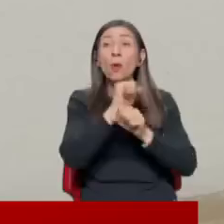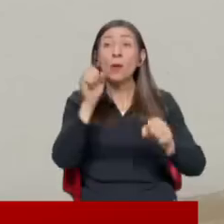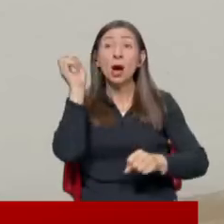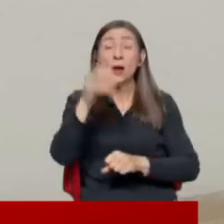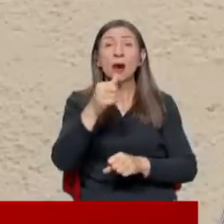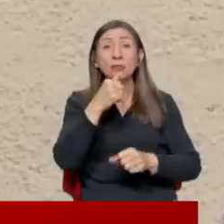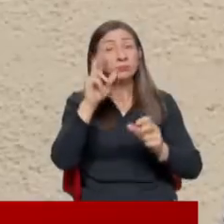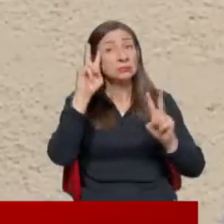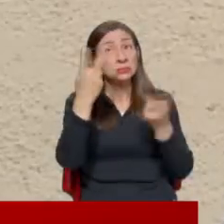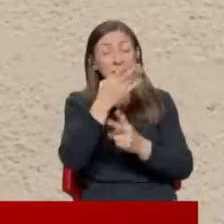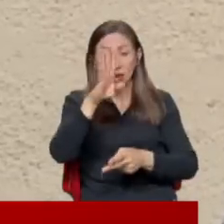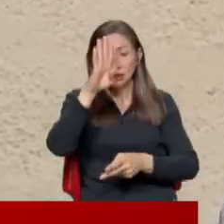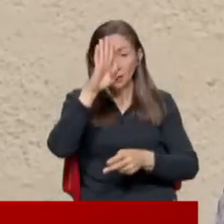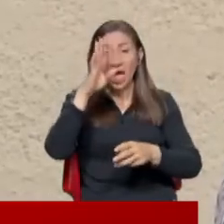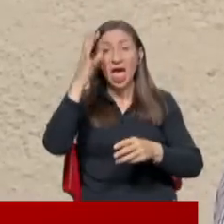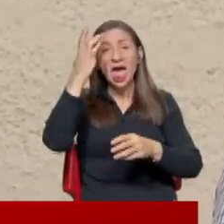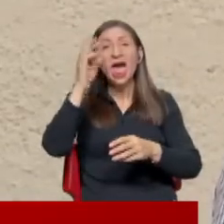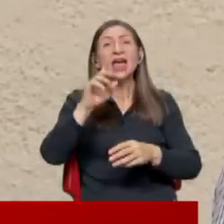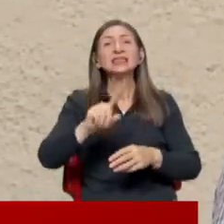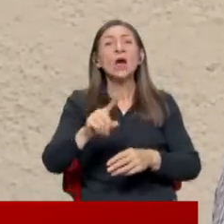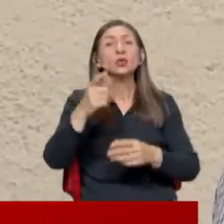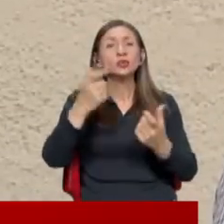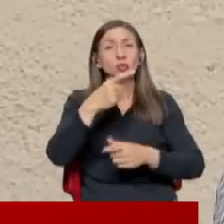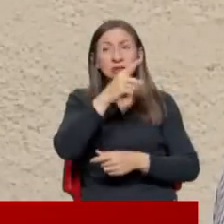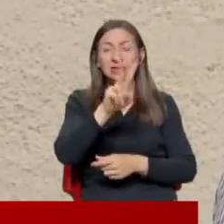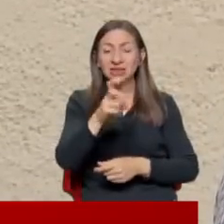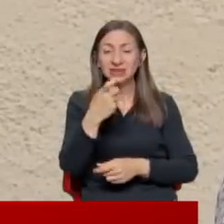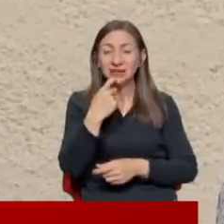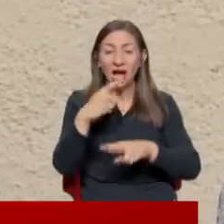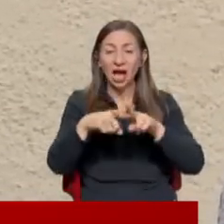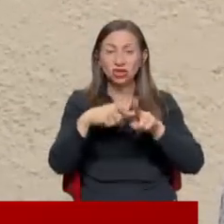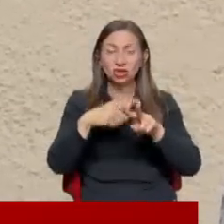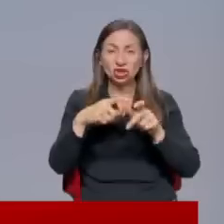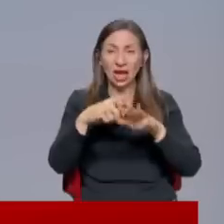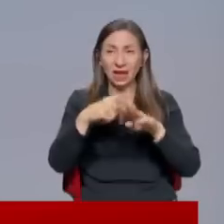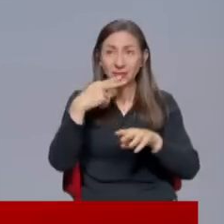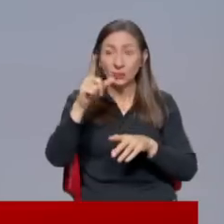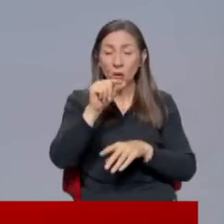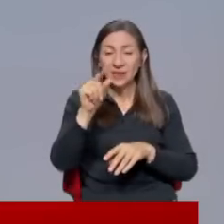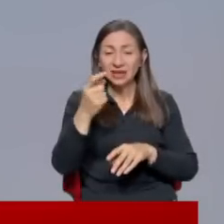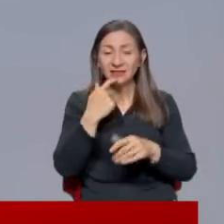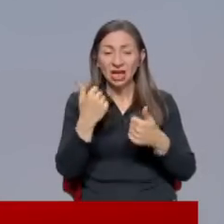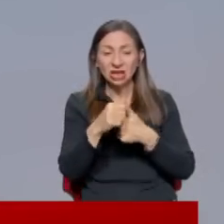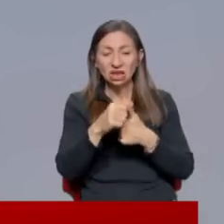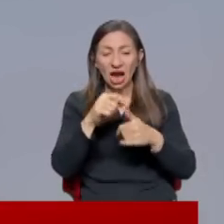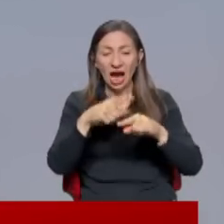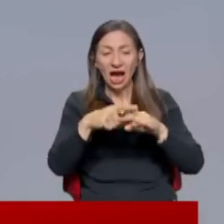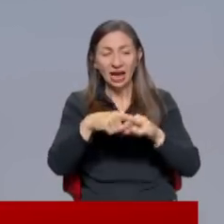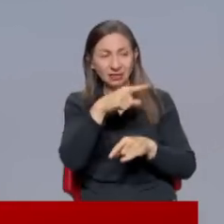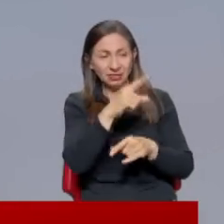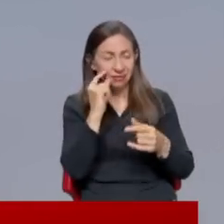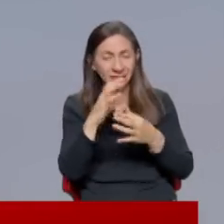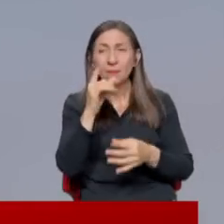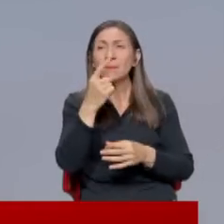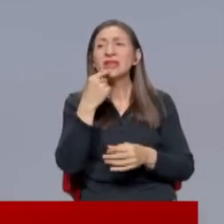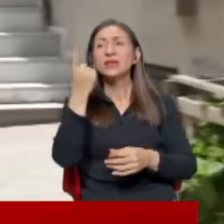gözü dönmüş adam. İstanbul Esenyurt'ta yaşayan 28 yaşındaki Ayşe Karslıoğlu, 11 yıllık eşi Hakan K'ye bir